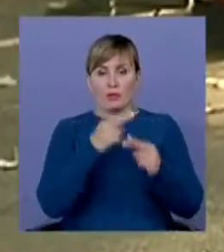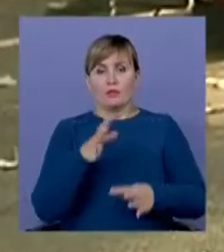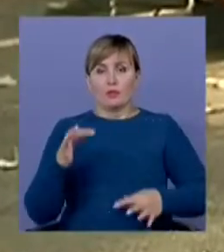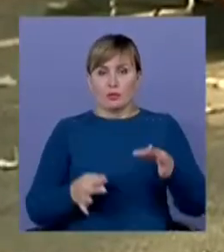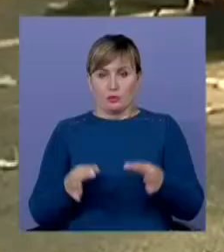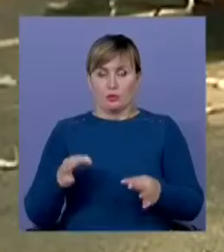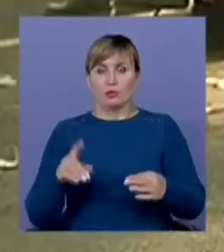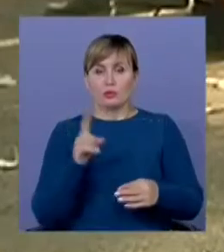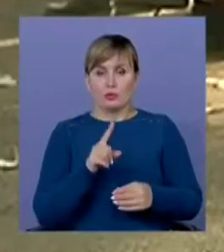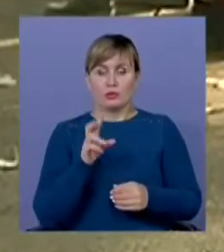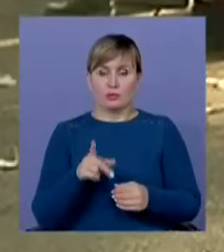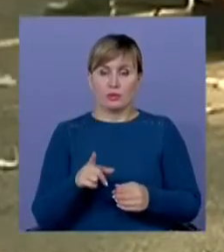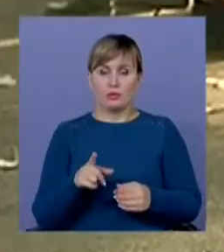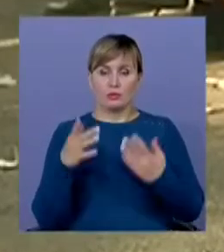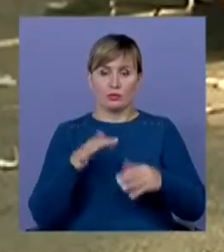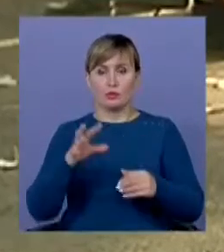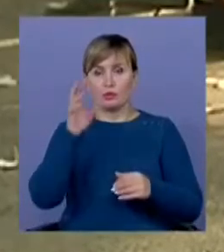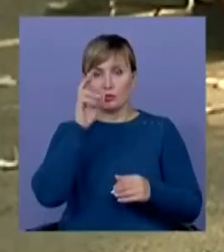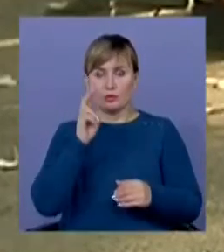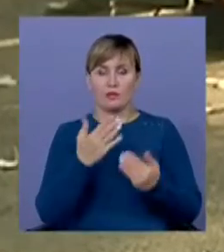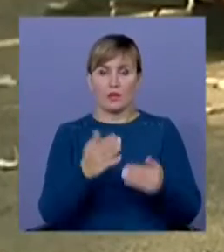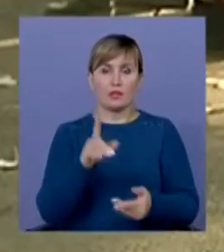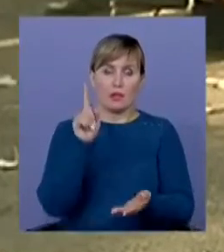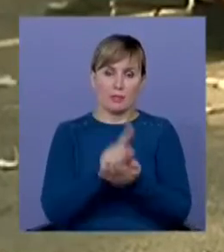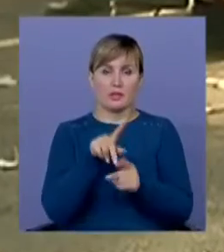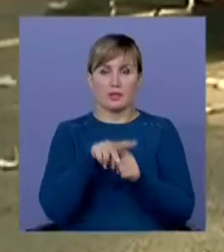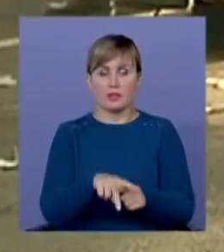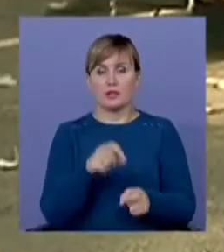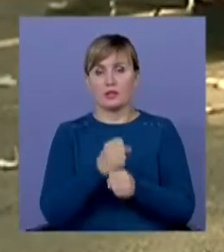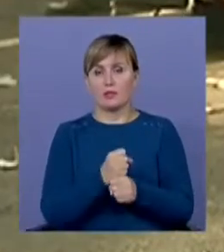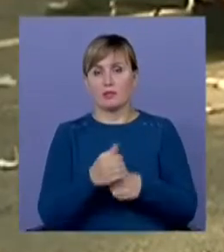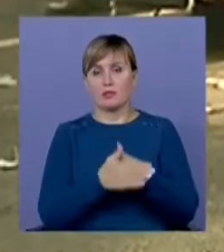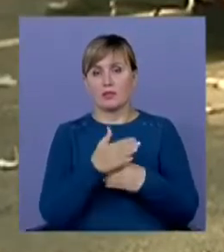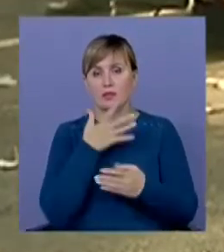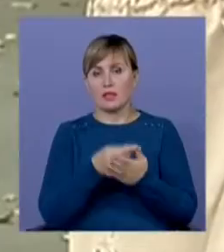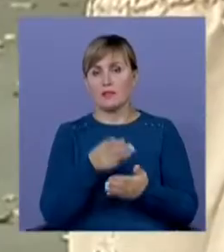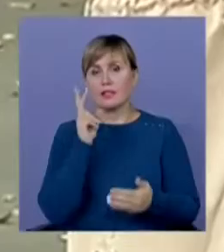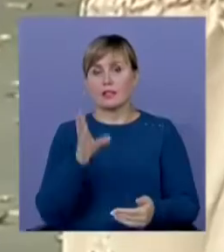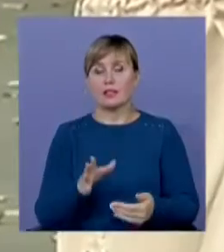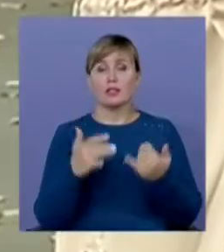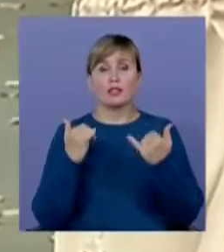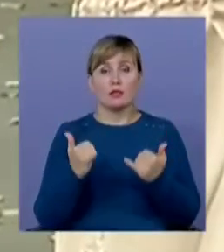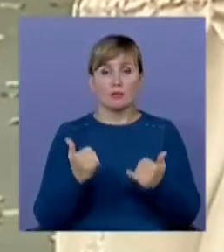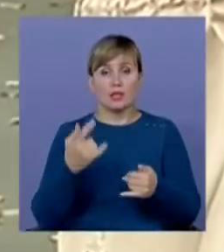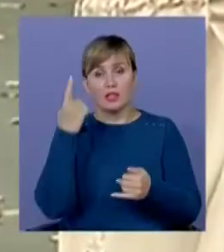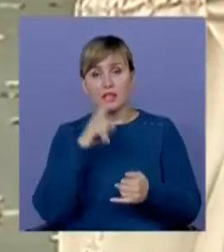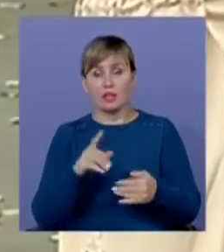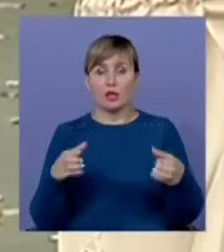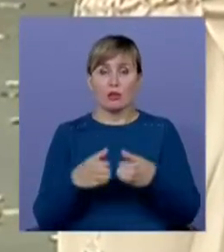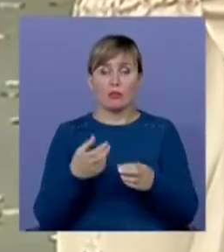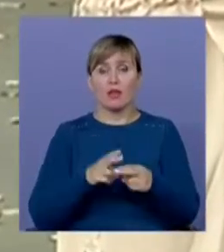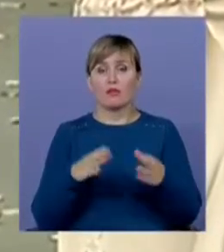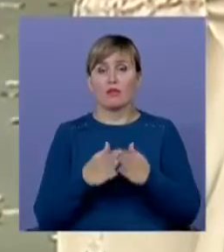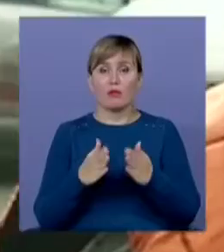суд, чтобы уже государство вас обязало принять меры к своей квартире. Теперь инициативная группа этого